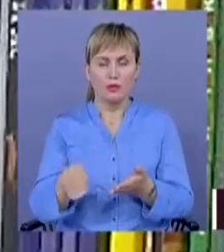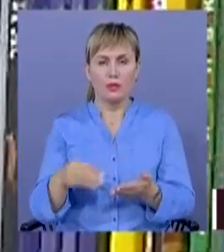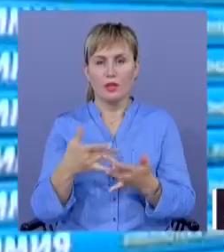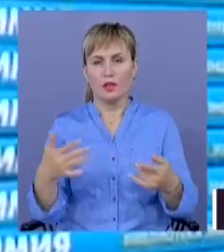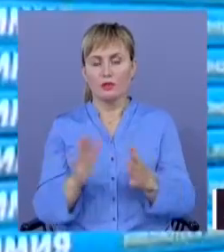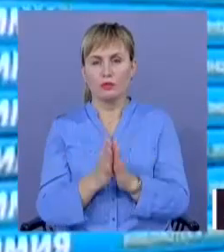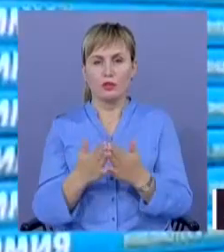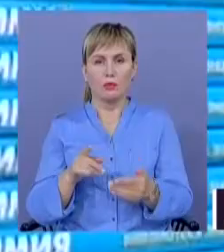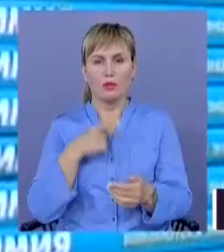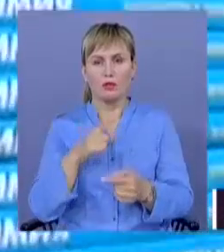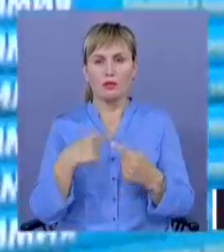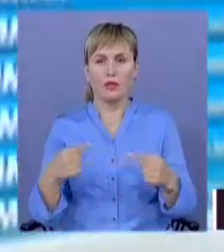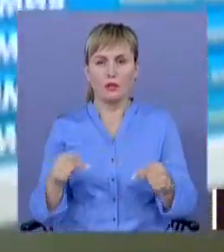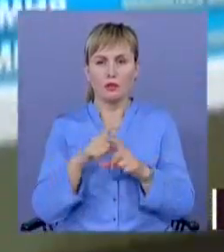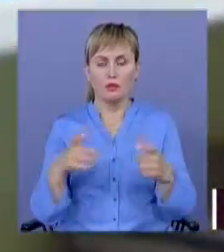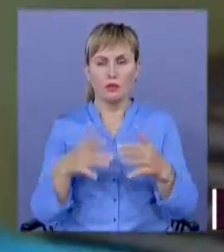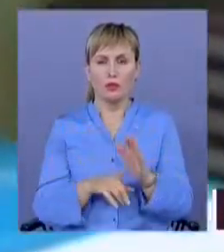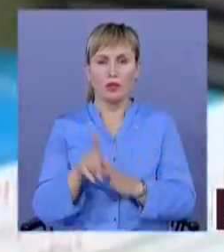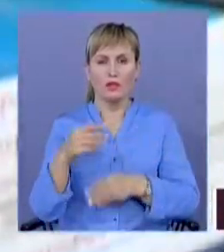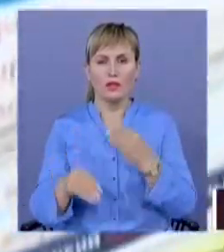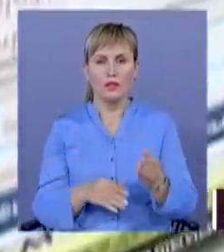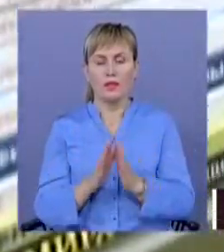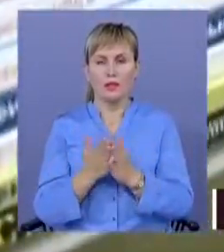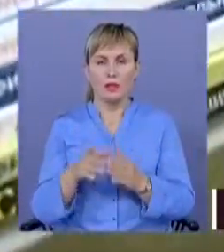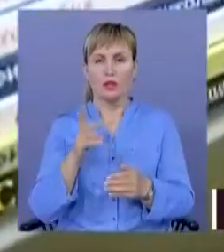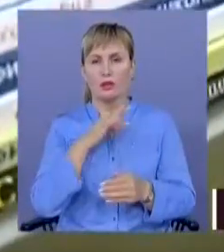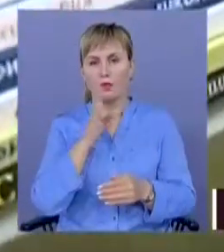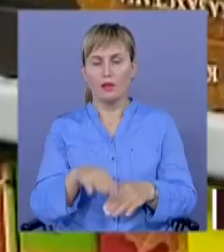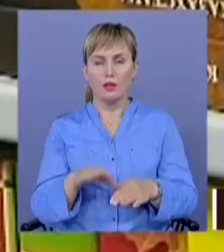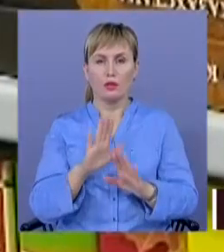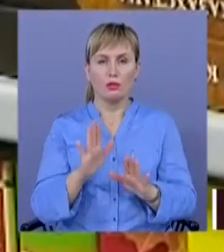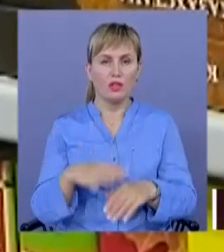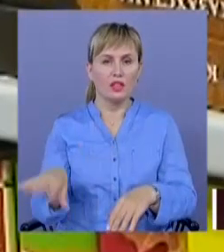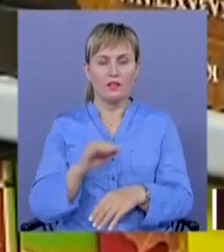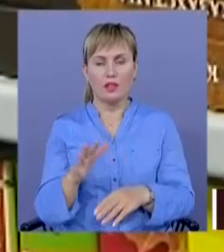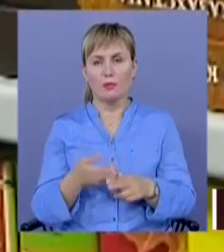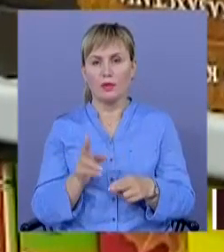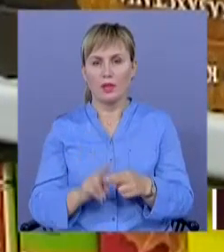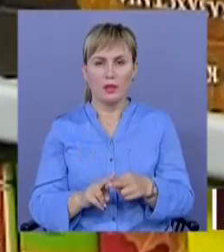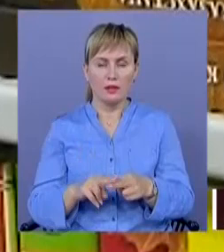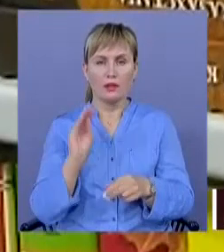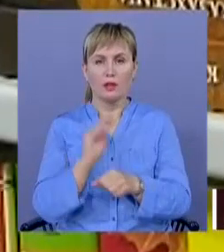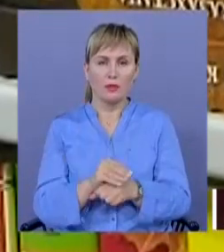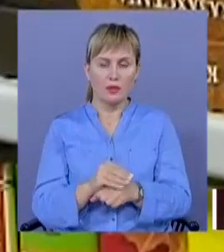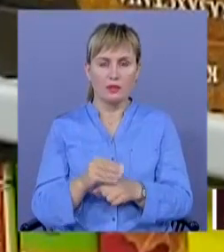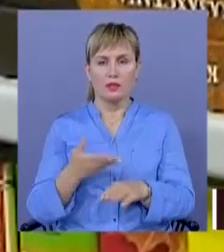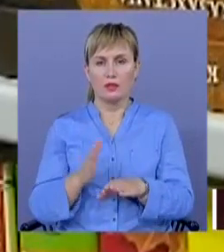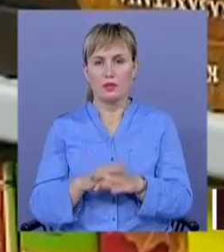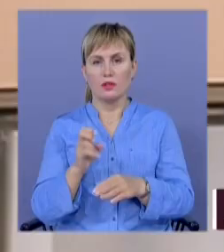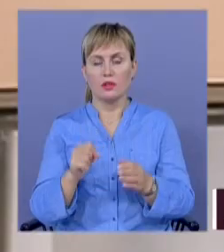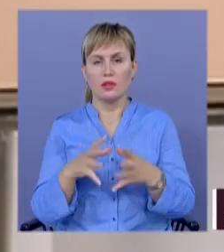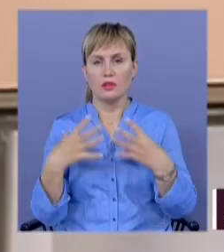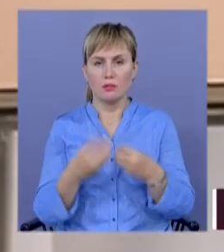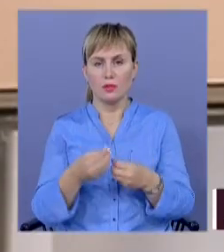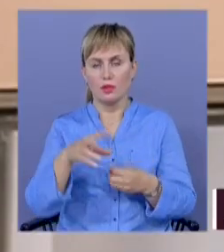же учебников. Говорят, что в некоторых школах уже начали выдавать книги, но хватает их далеко не всем. А это, как ни крути, дополнительная нагрузка на семейный